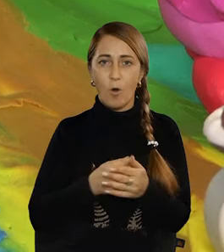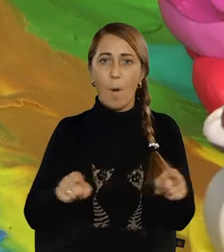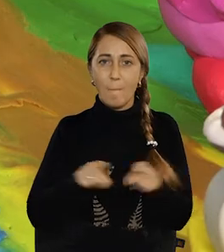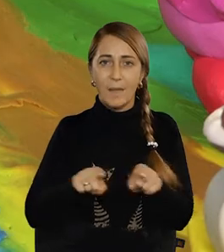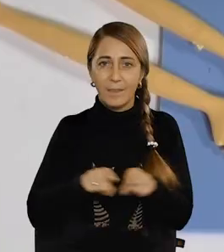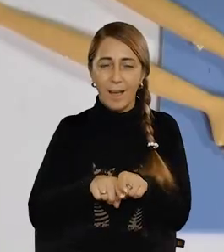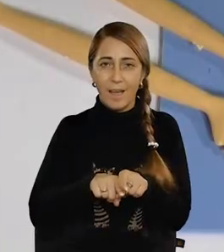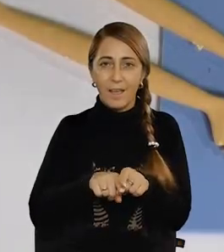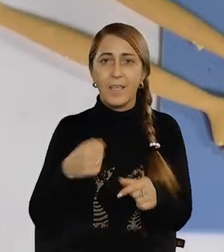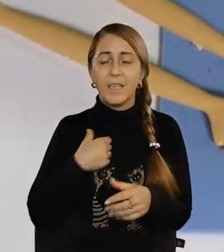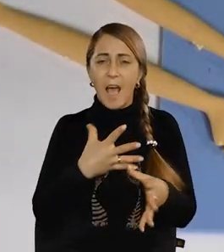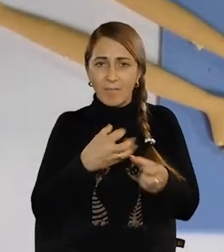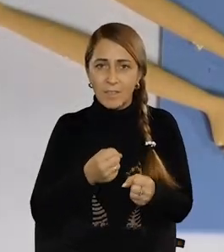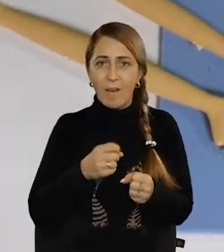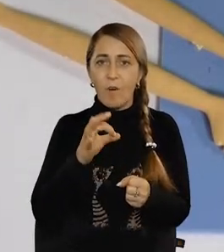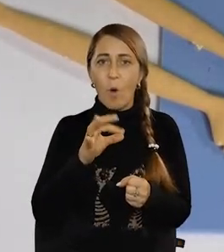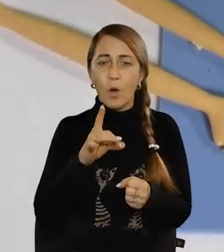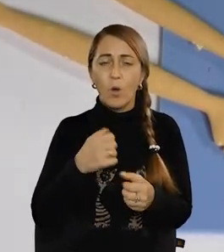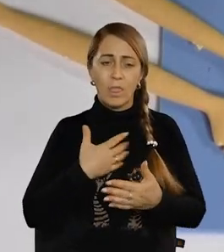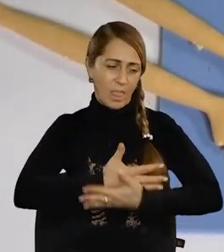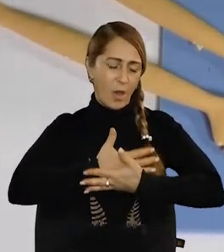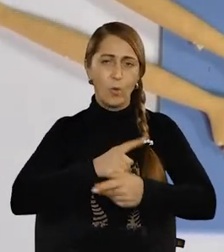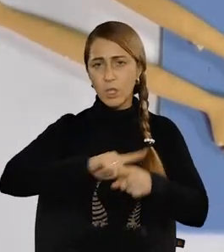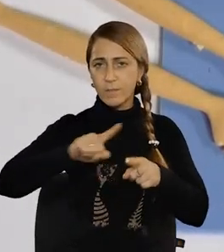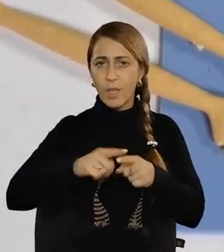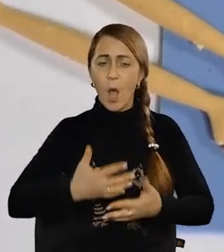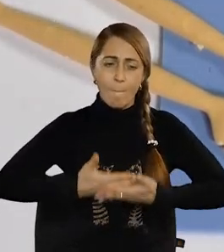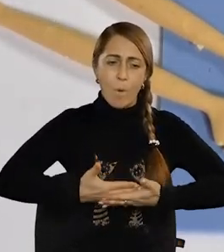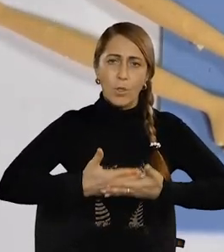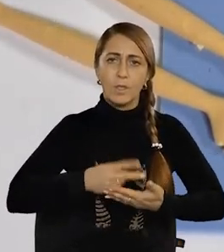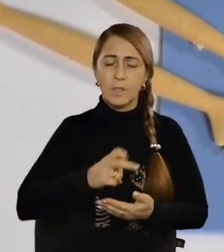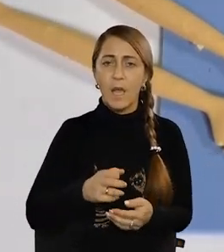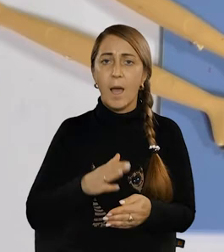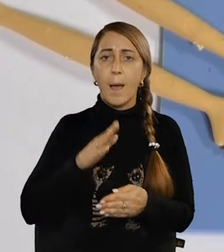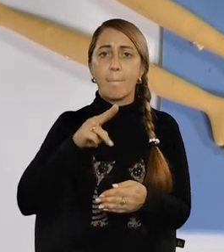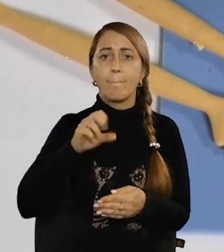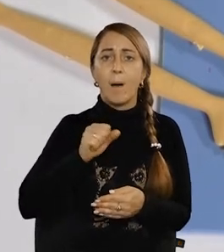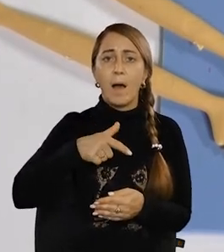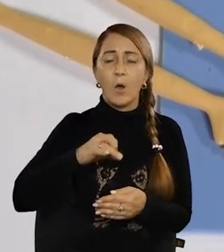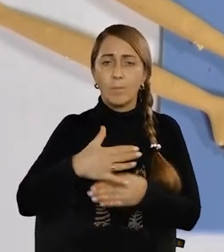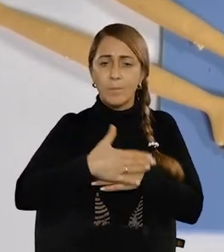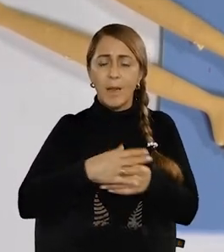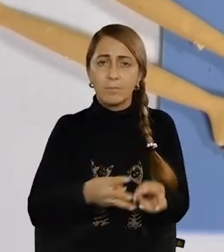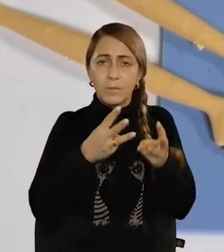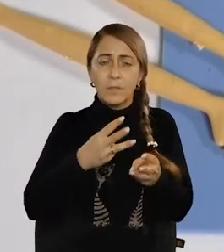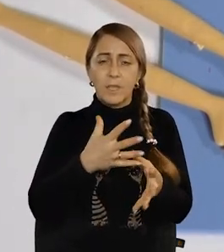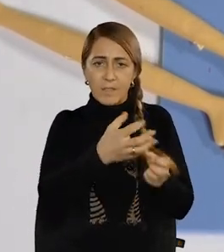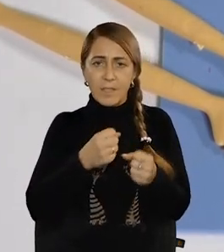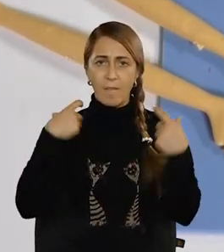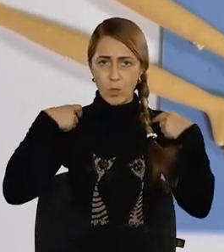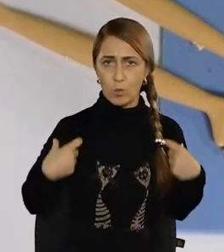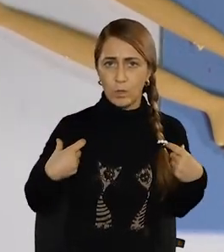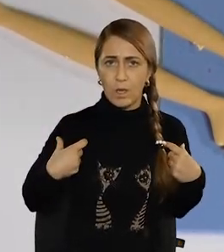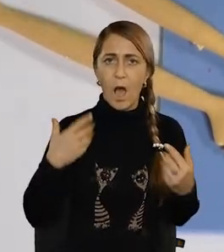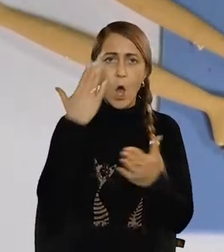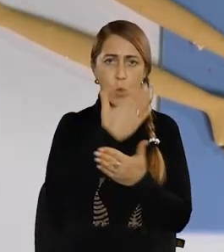маленького братика. Я взяв Орео на руки та швиденько поніс на пагорб. багаття. Дістав зі свого туристичного